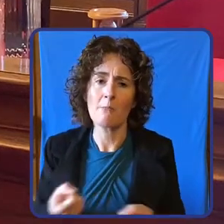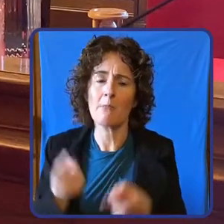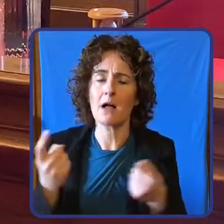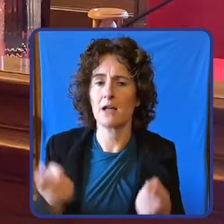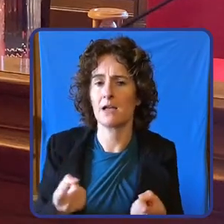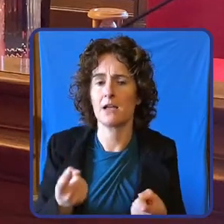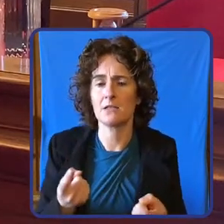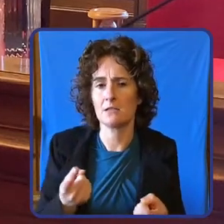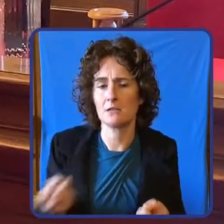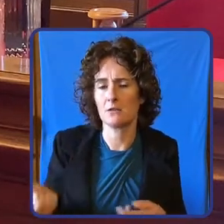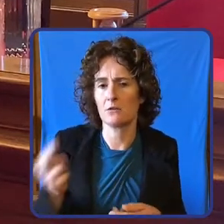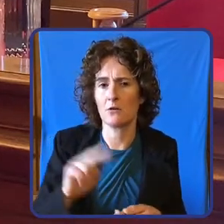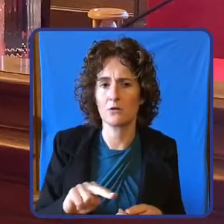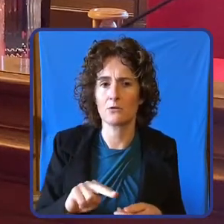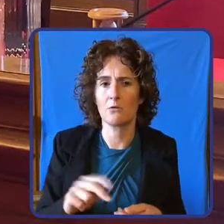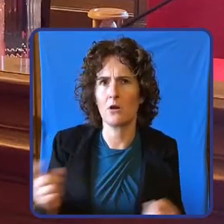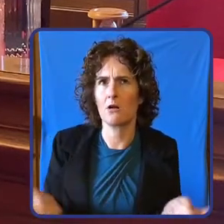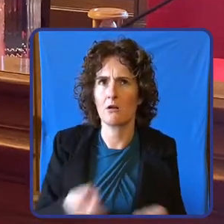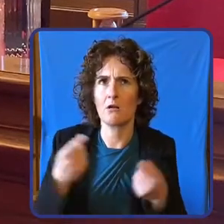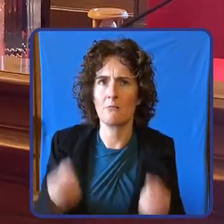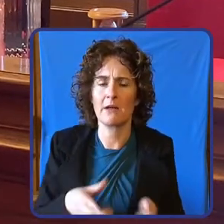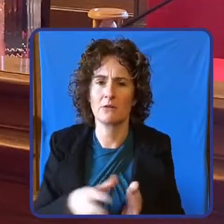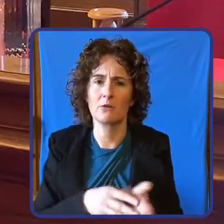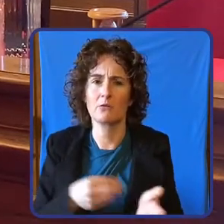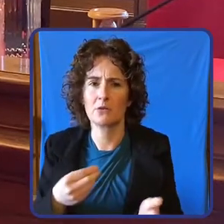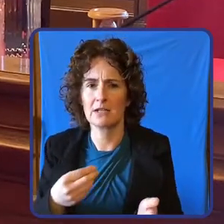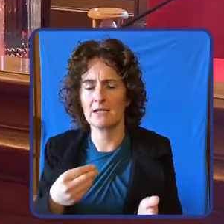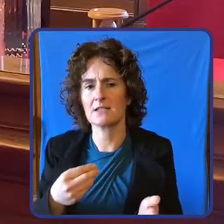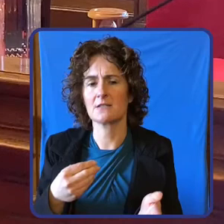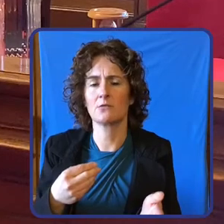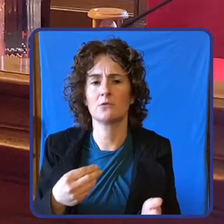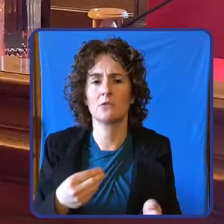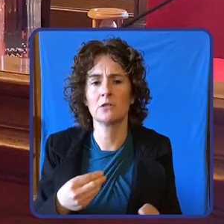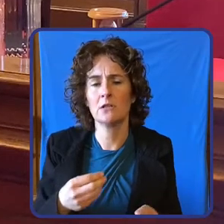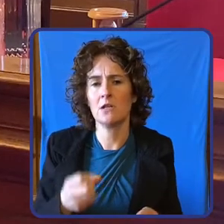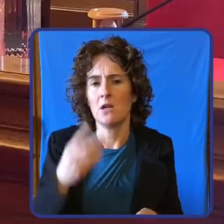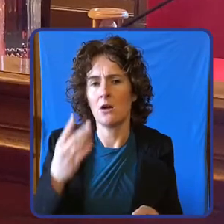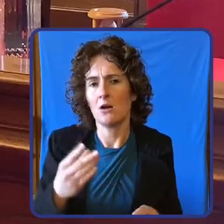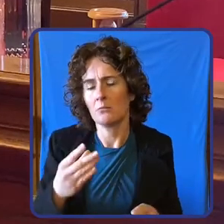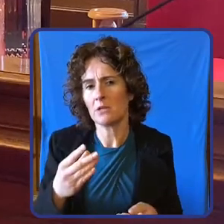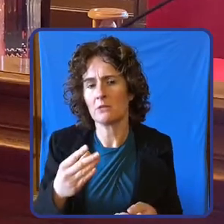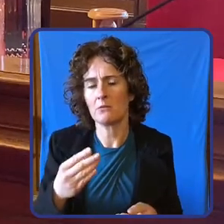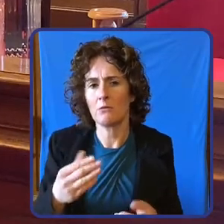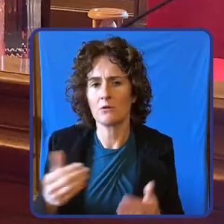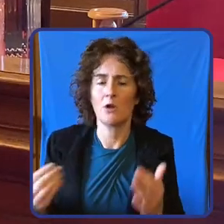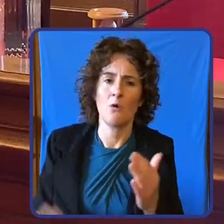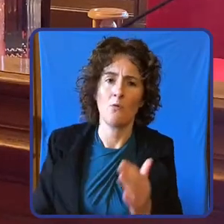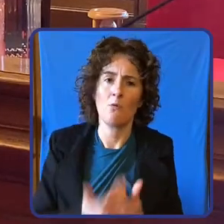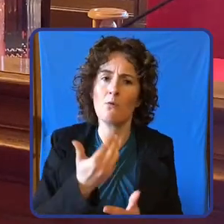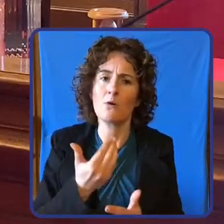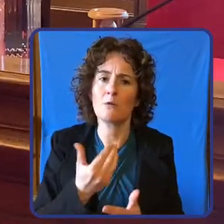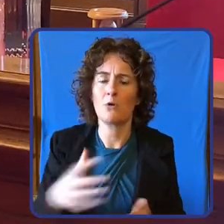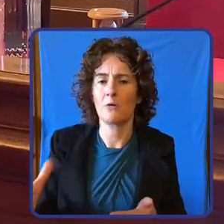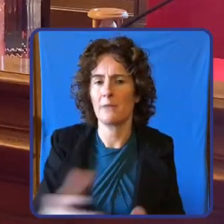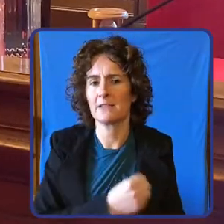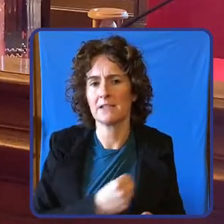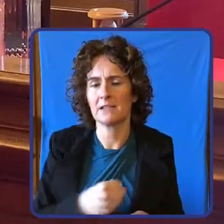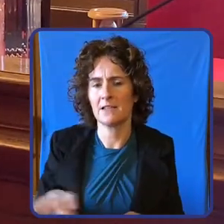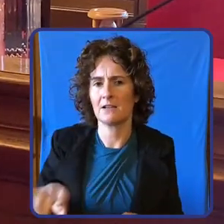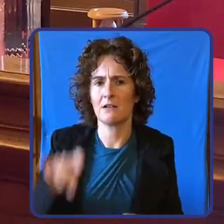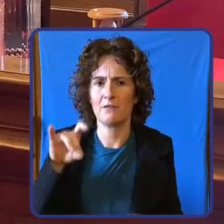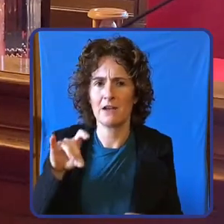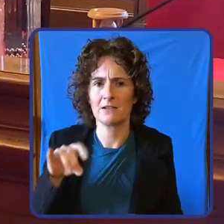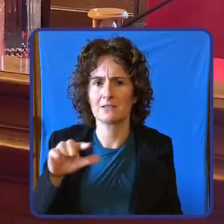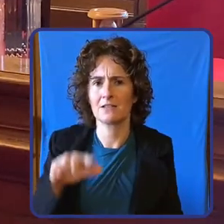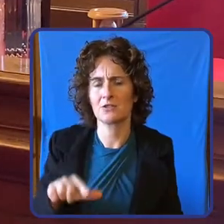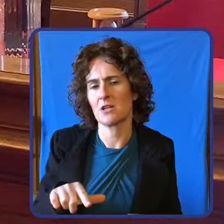a kampány az akkor kezdődött el, mikor megnyerték újra a választásokat. Tehát ez választásról választásig. Szóval ez borzasztó fárasztó,